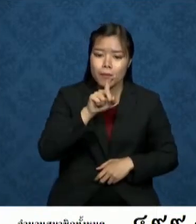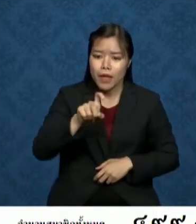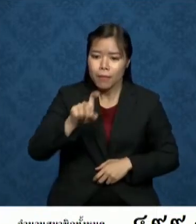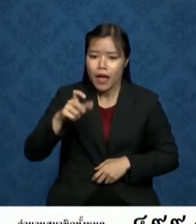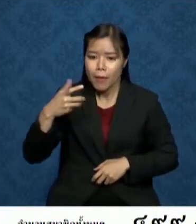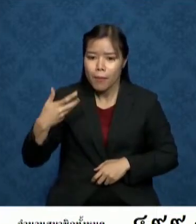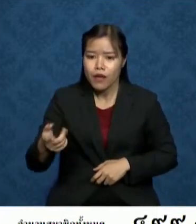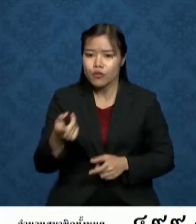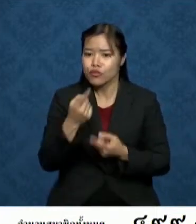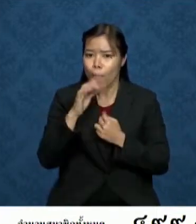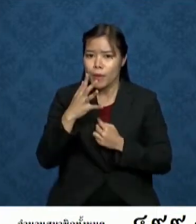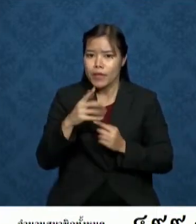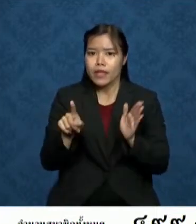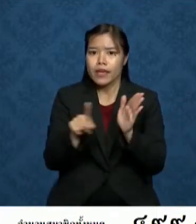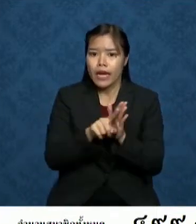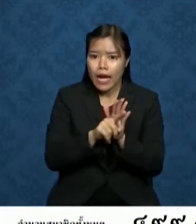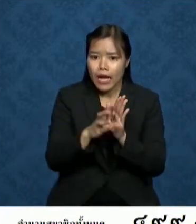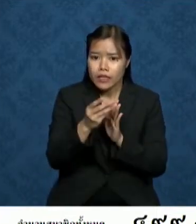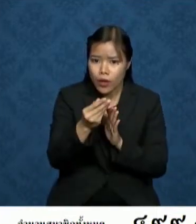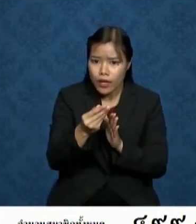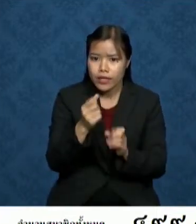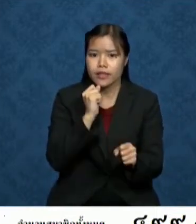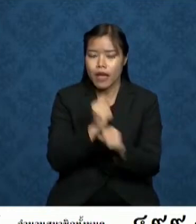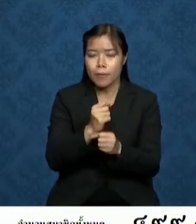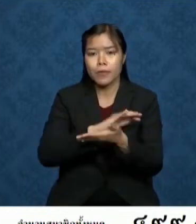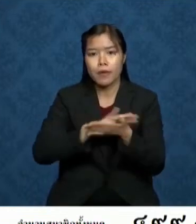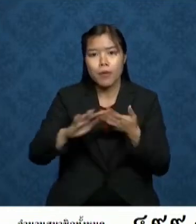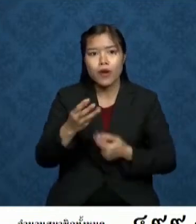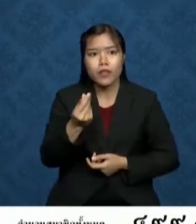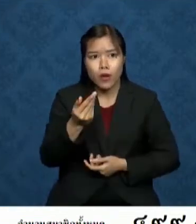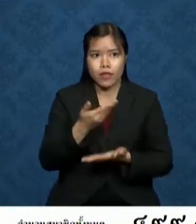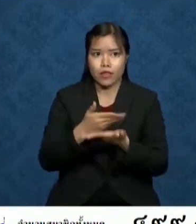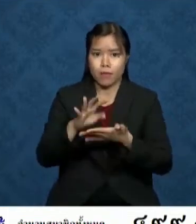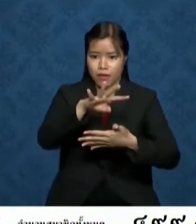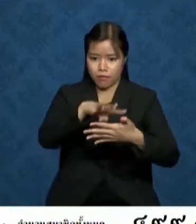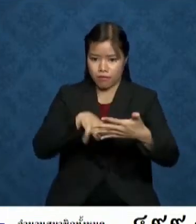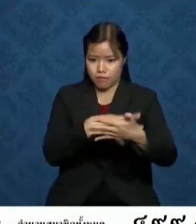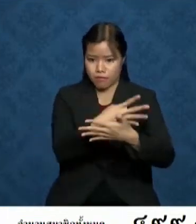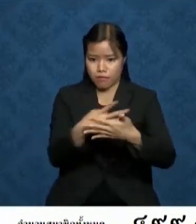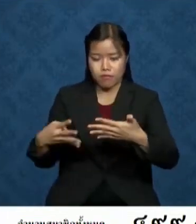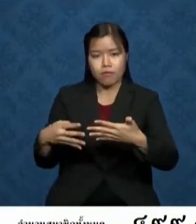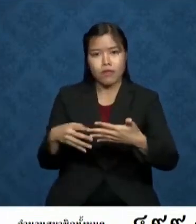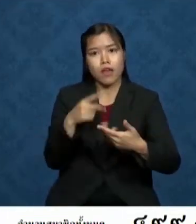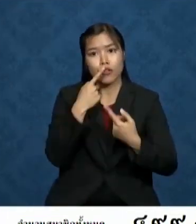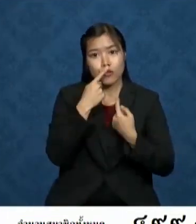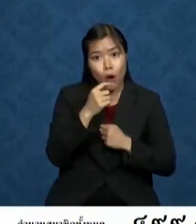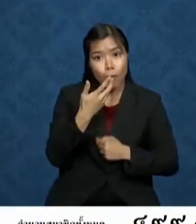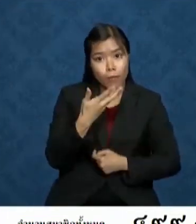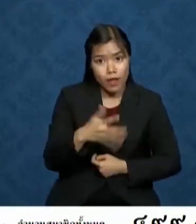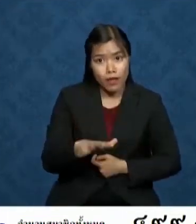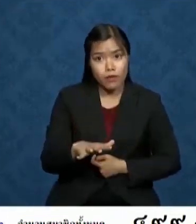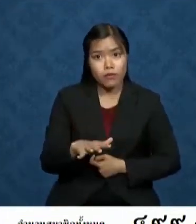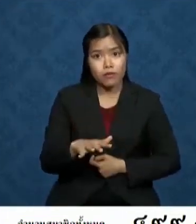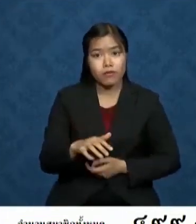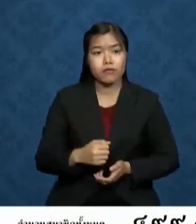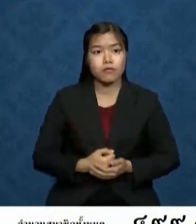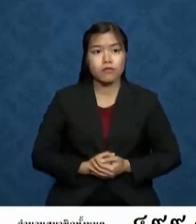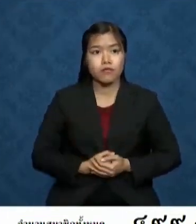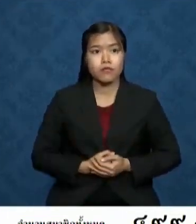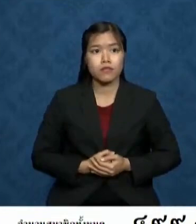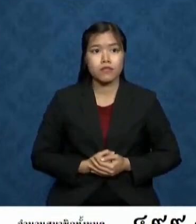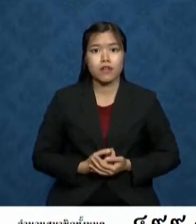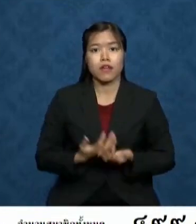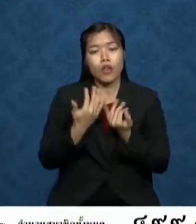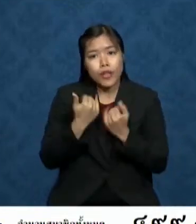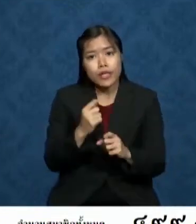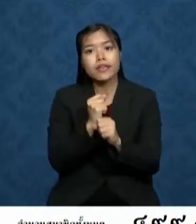ี่ครังตอบกี่ครั้งทำไปเสรจแล้วกี่ครั้งแต่แบ่งไปจอง ๆ เลยครัว่าตอบไปใหสม asík แล้วกำล